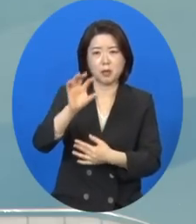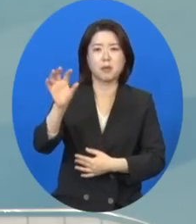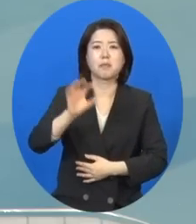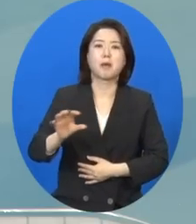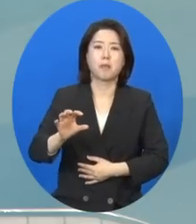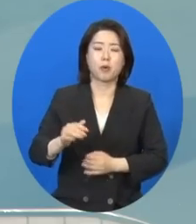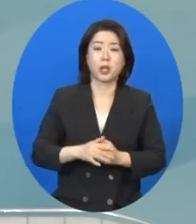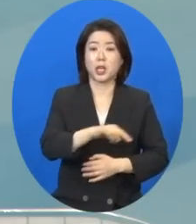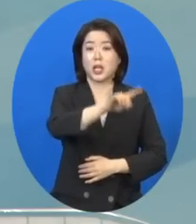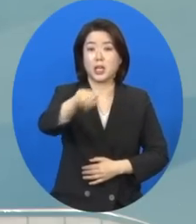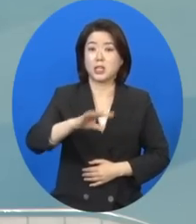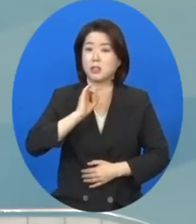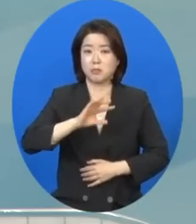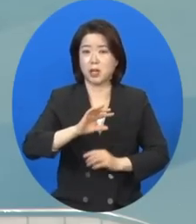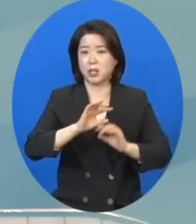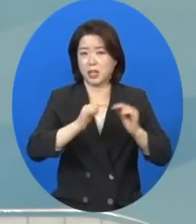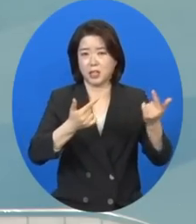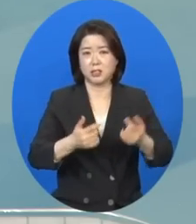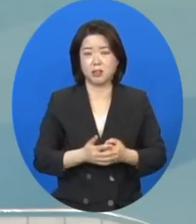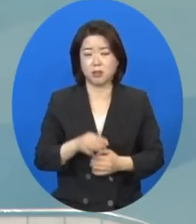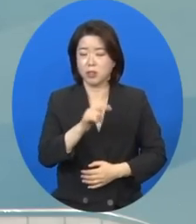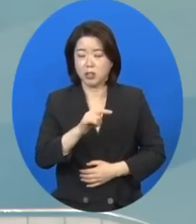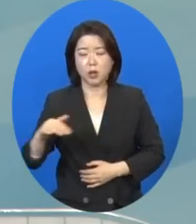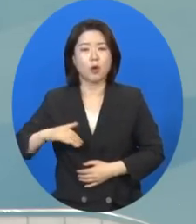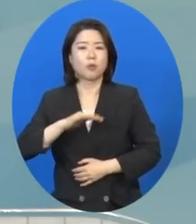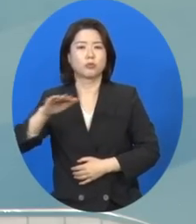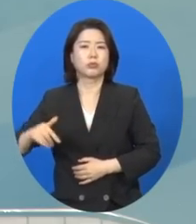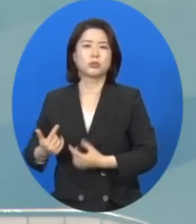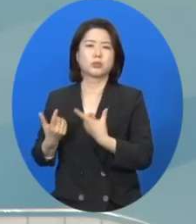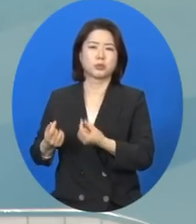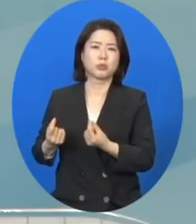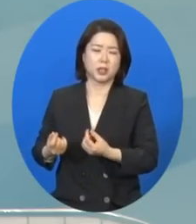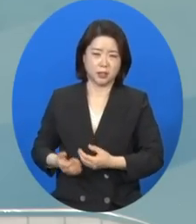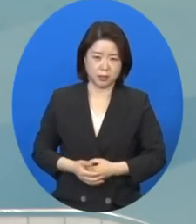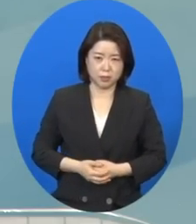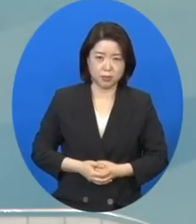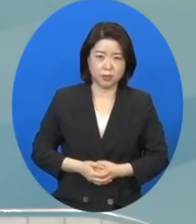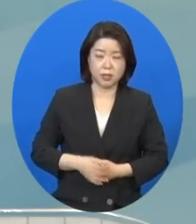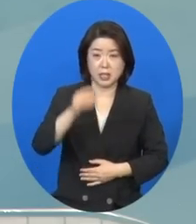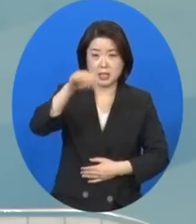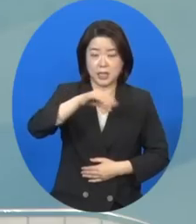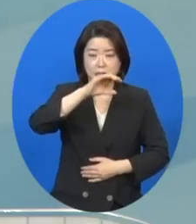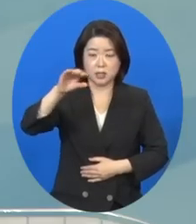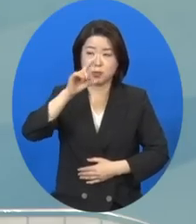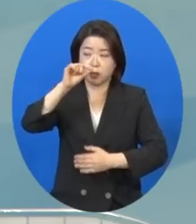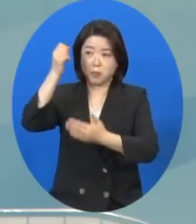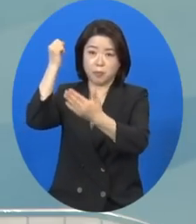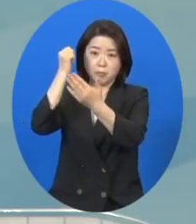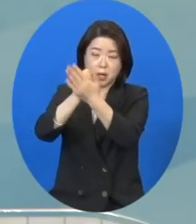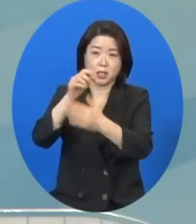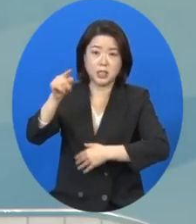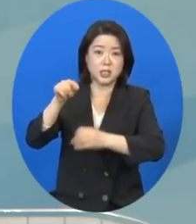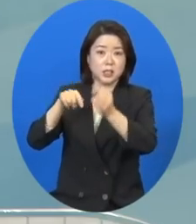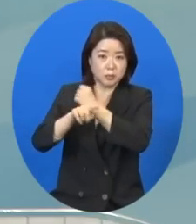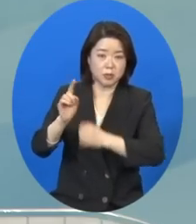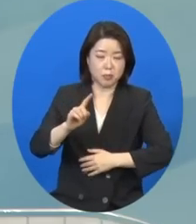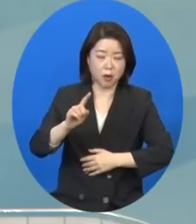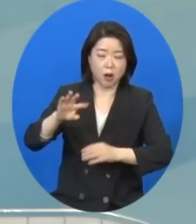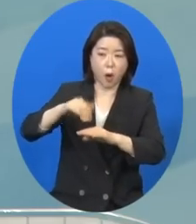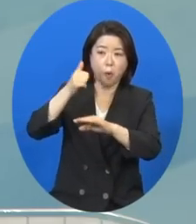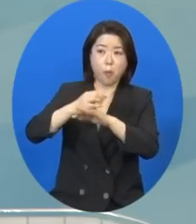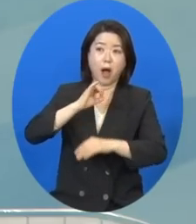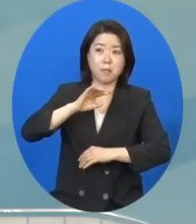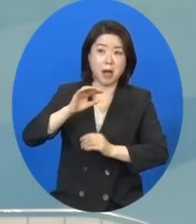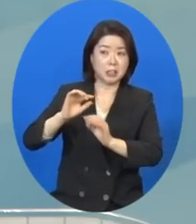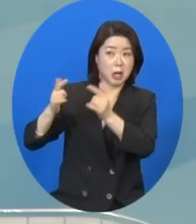이들에게만 해당되는 것이 아닙니다 이것이 우리들도 마찬가지일 수 있어요 십자가의 못박하는 것이 의미하는 것이 왕을 거절하는